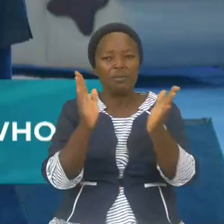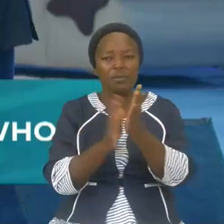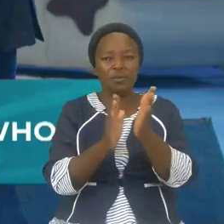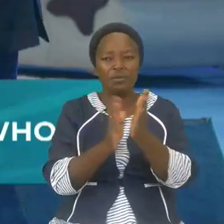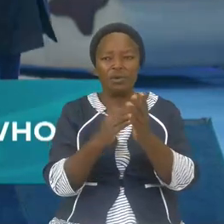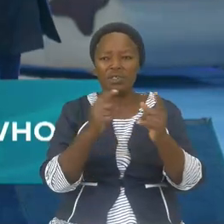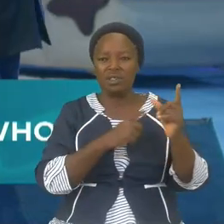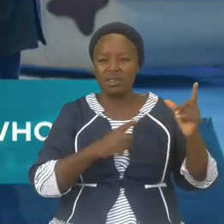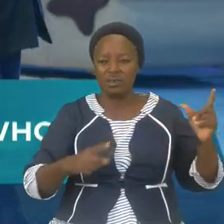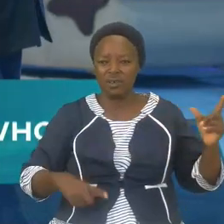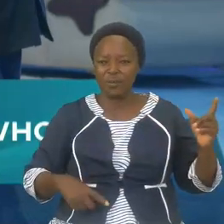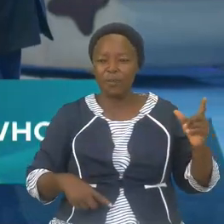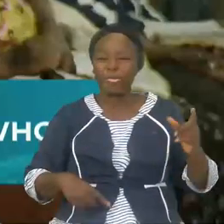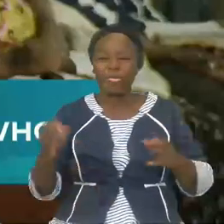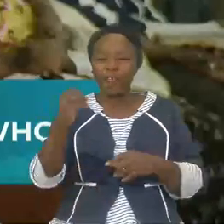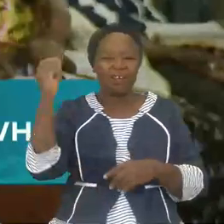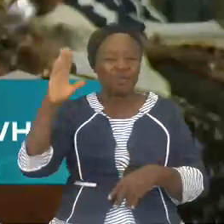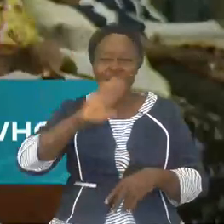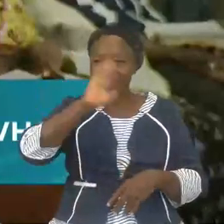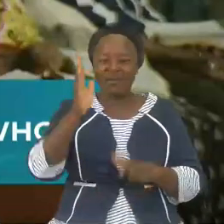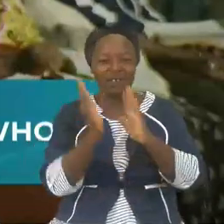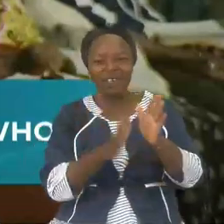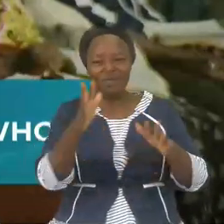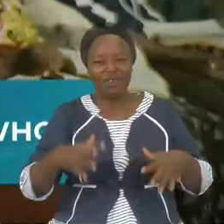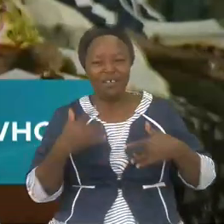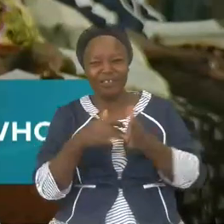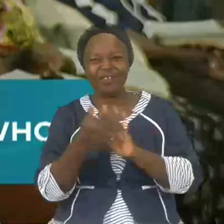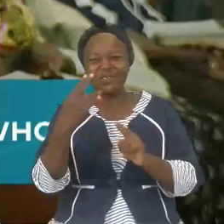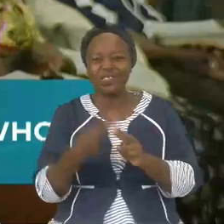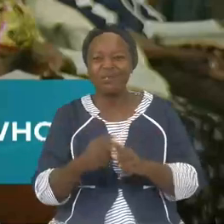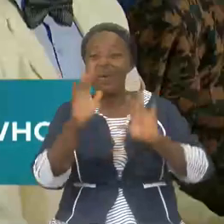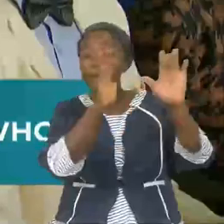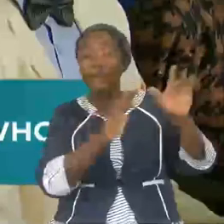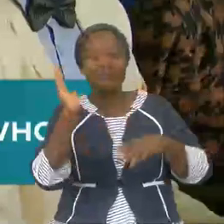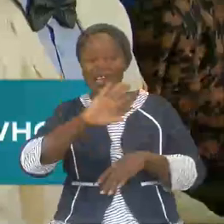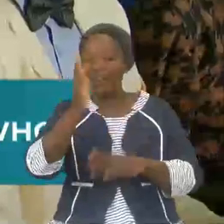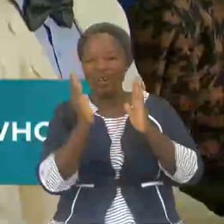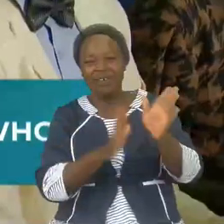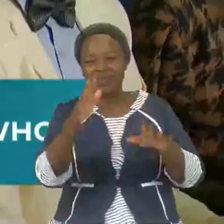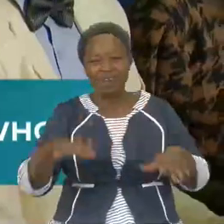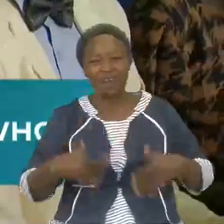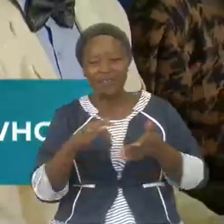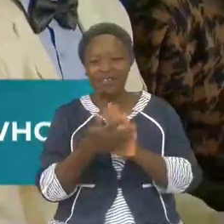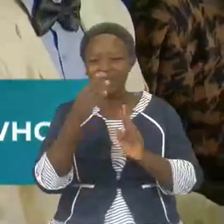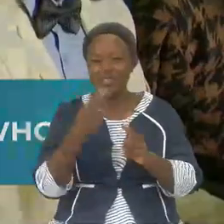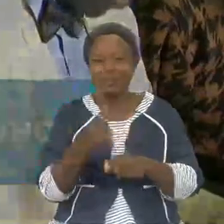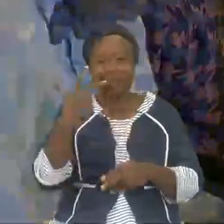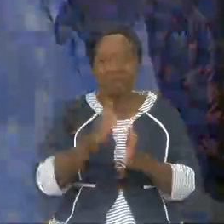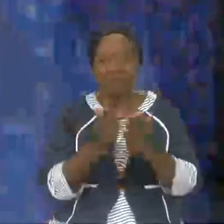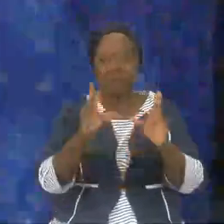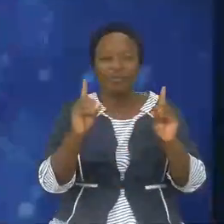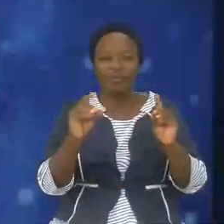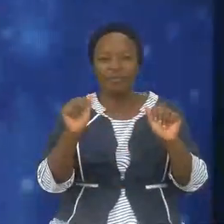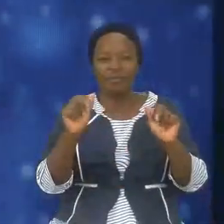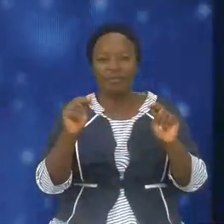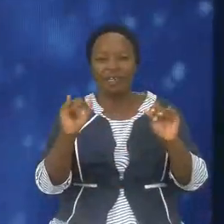pour les transformés qui persévèrent jusqu'à la fin. Dieu merci, la grâce de Dieu, la miséricorde